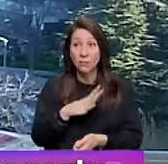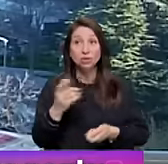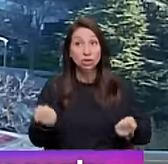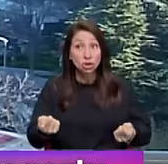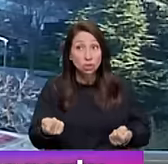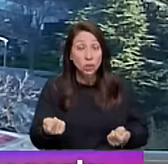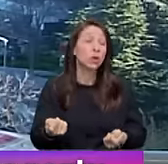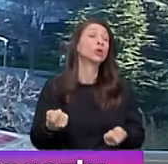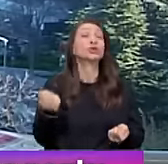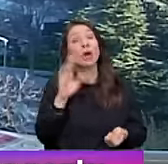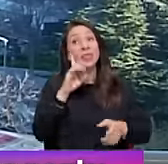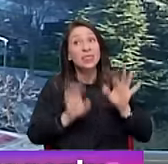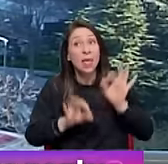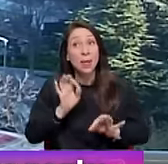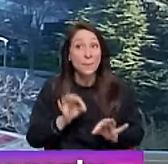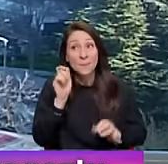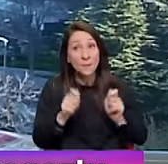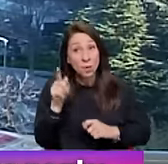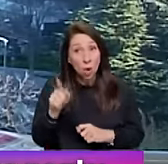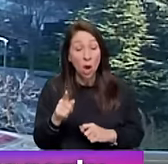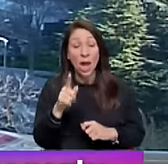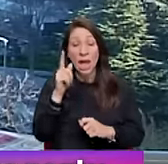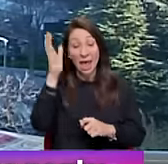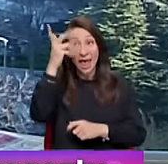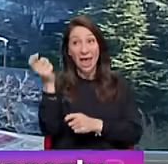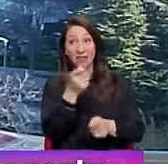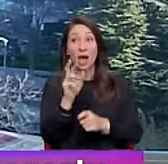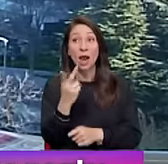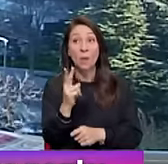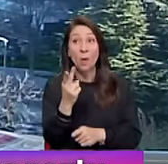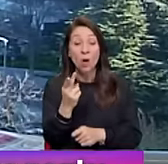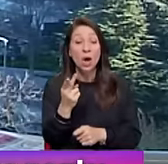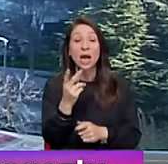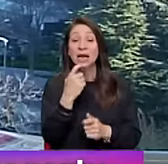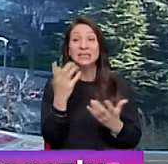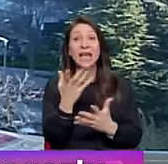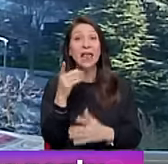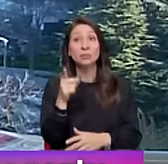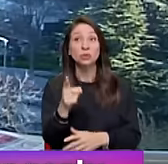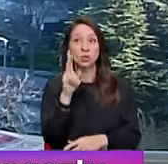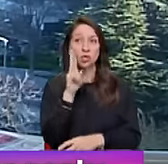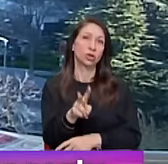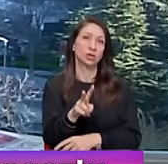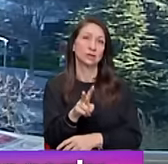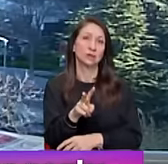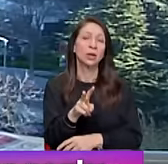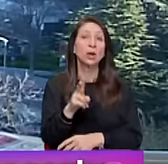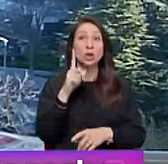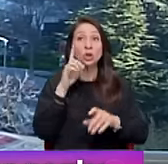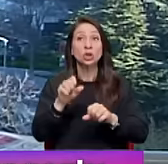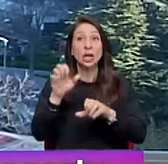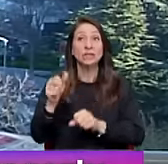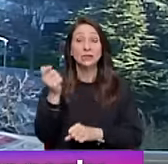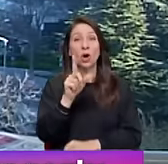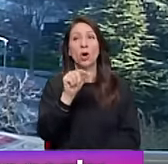çalıştı mı? Sonra denetimleri de yapılıyor. İtfaiye raporu kaç senelikmiş onu göreceksiniz. Gözaltı sayısı